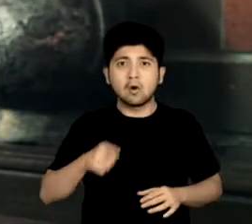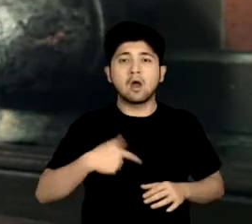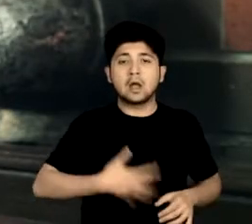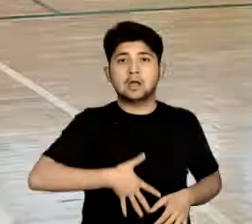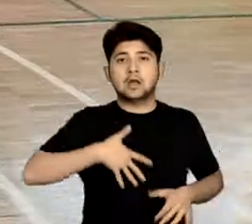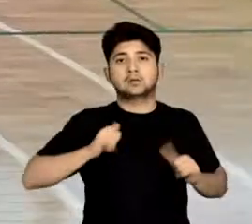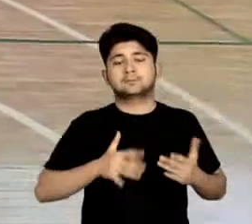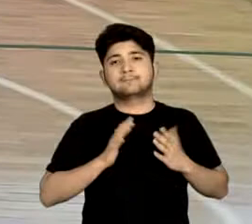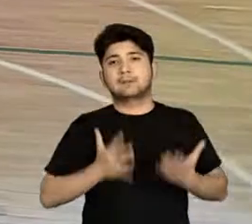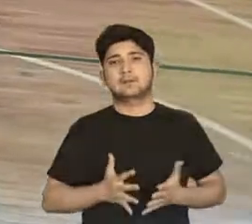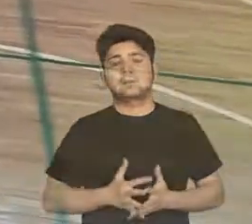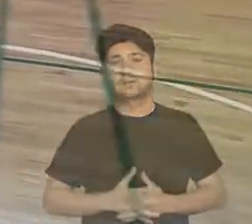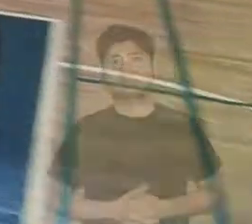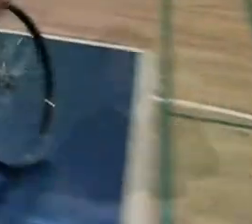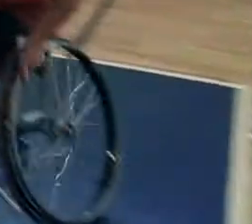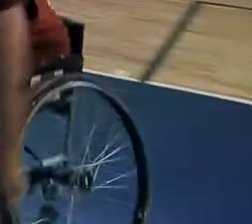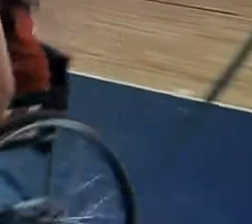heyecan dinmiyor.